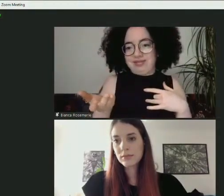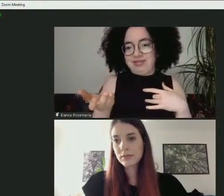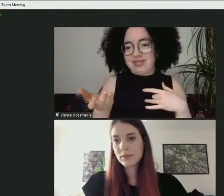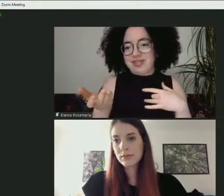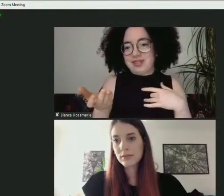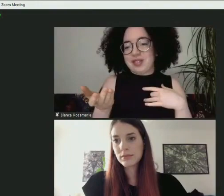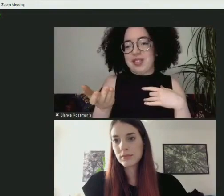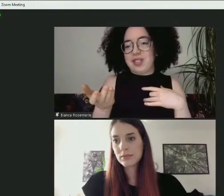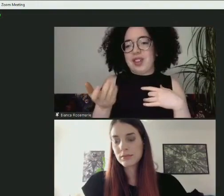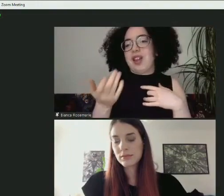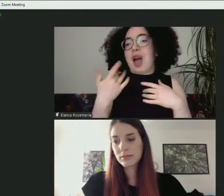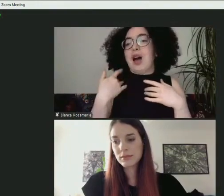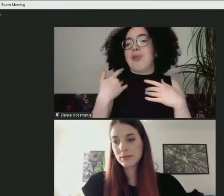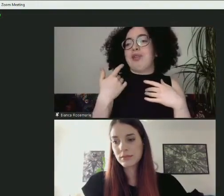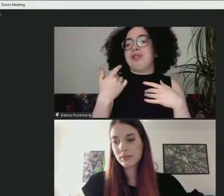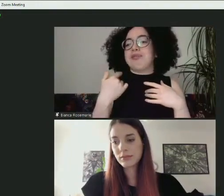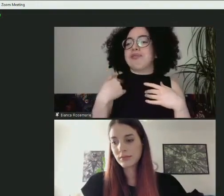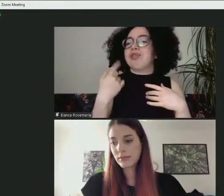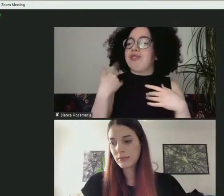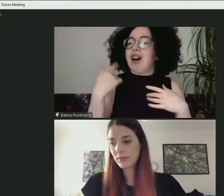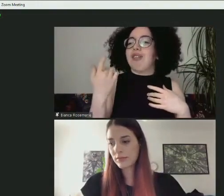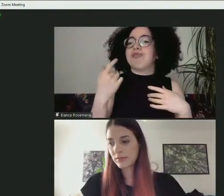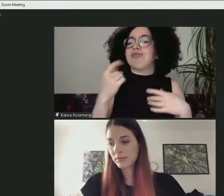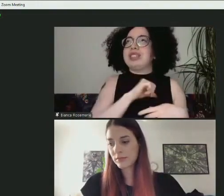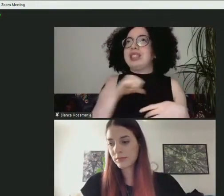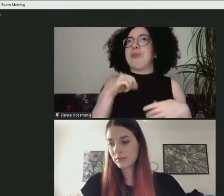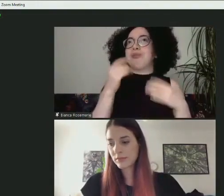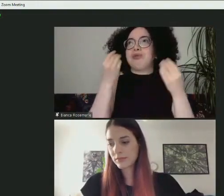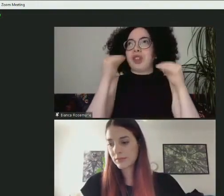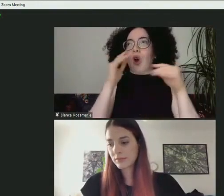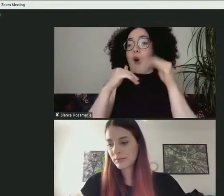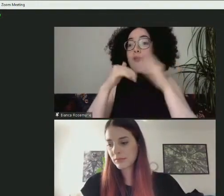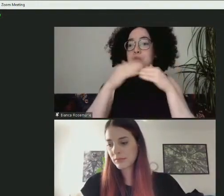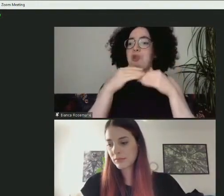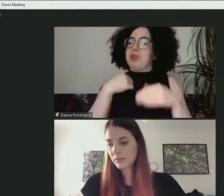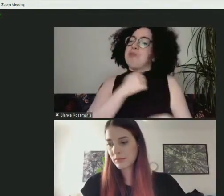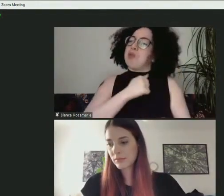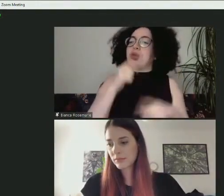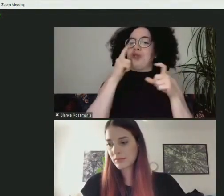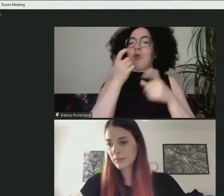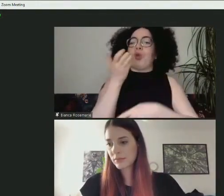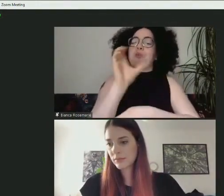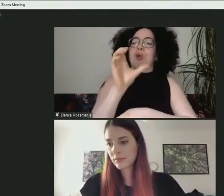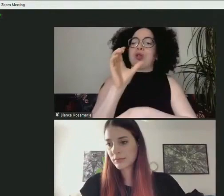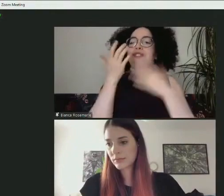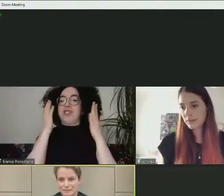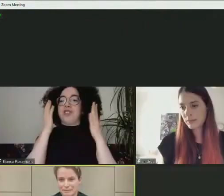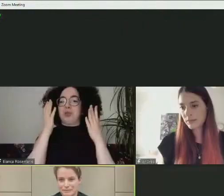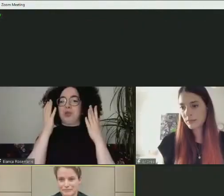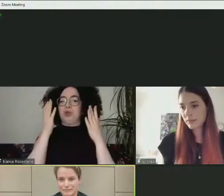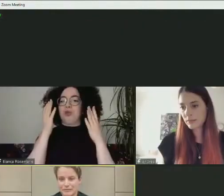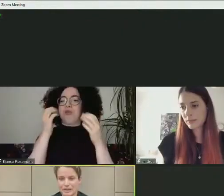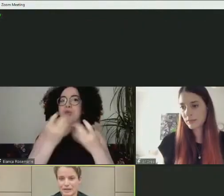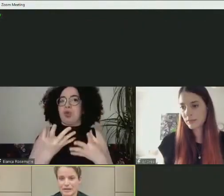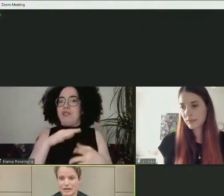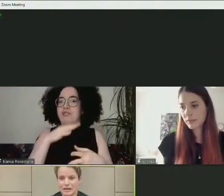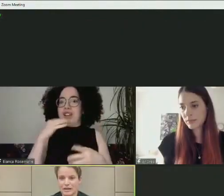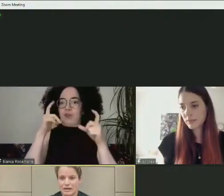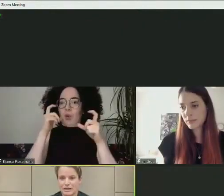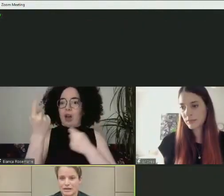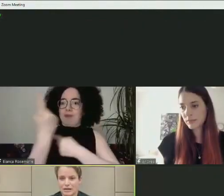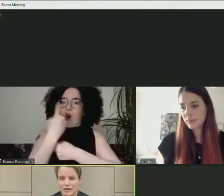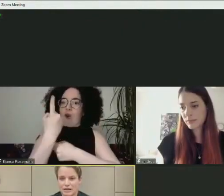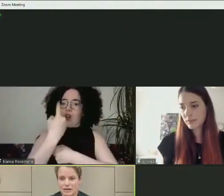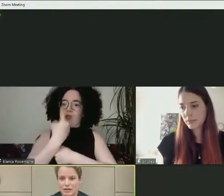Und damals gab es wenig Betroffene und ich wollte auch nicht Model werden.